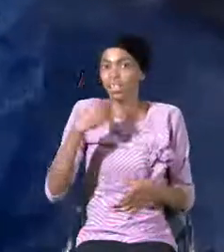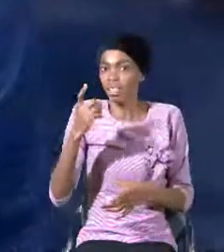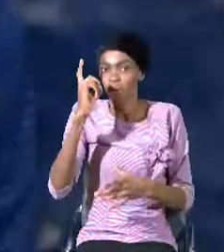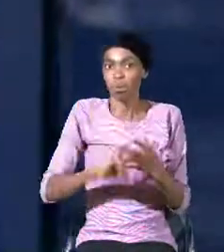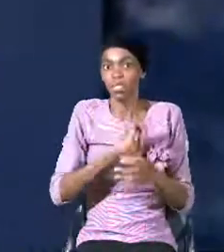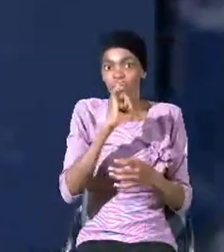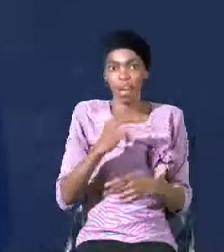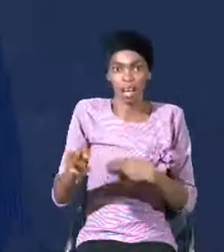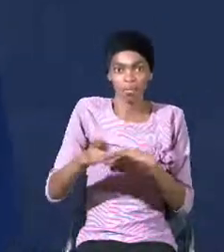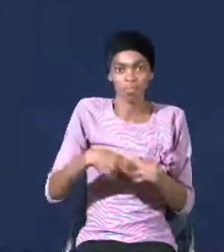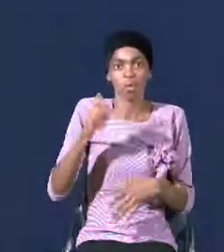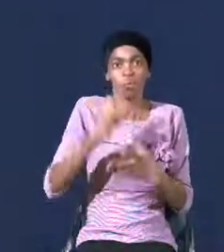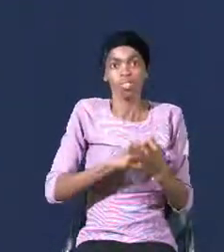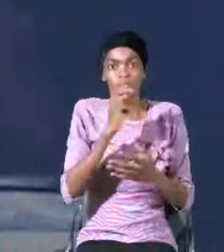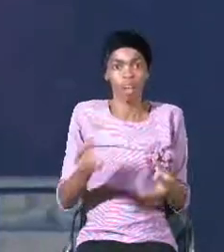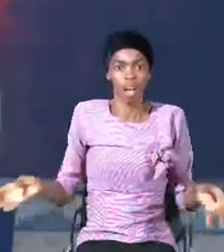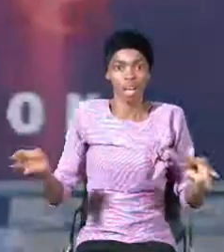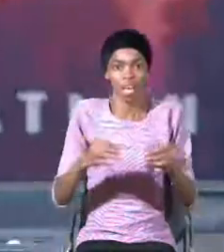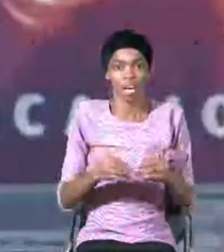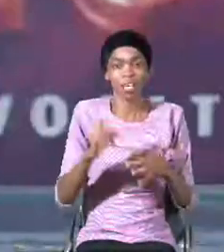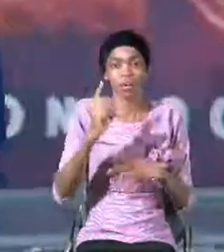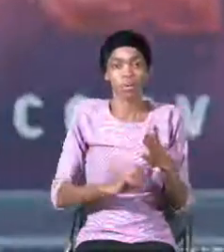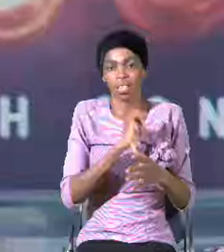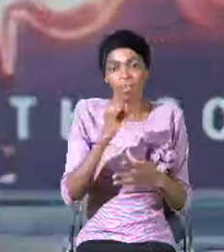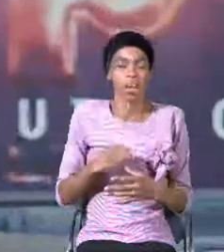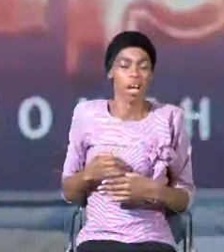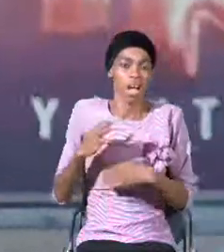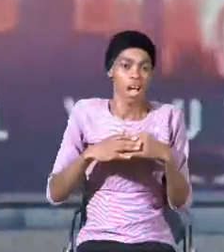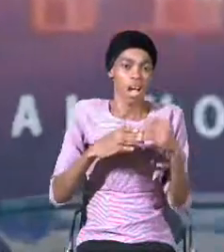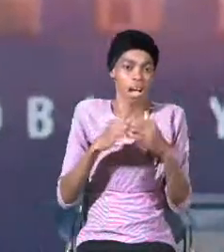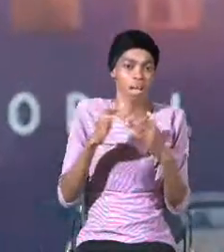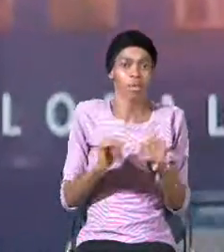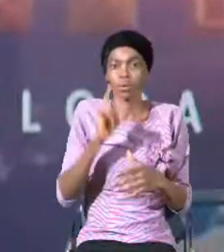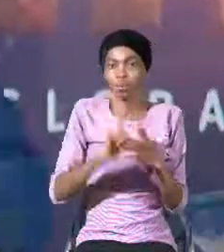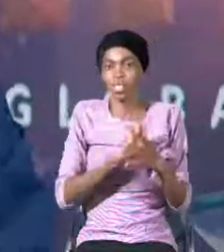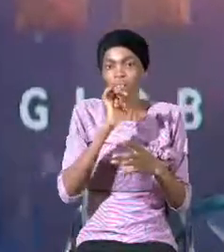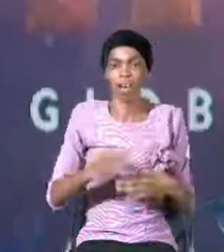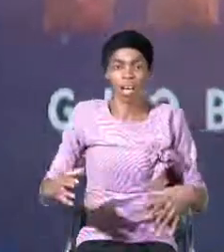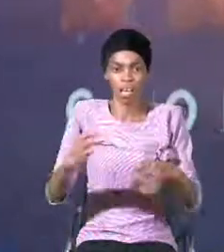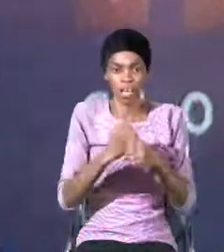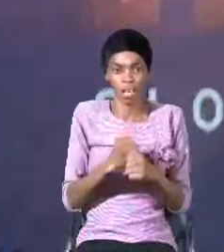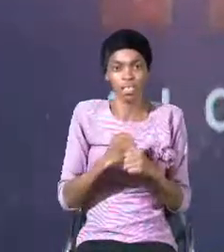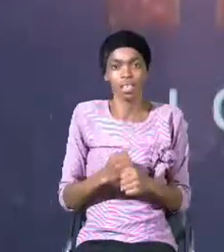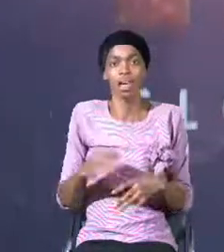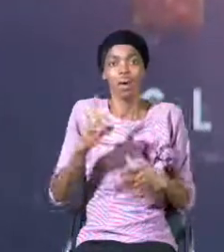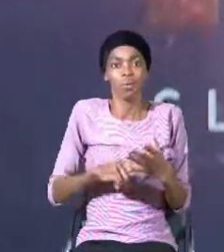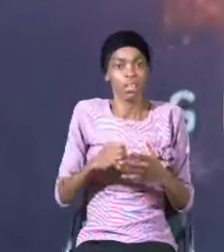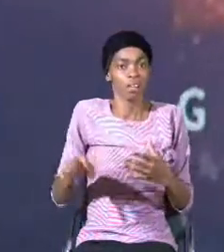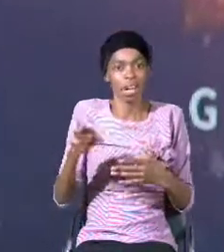sauve, quel que soit ce que j'amasse, quel que soit ce que je rassemble, quel que soit ce que j'acquiers,